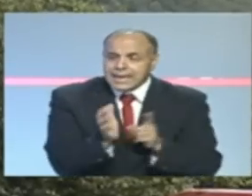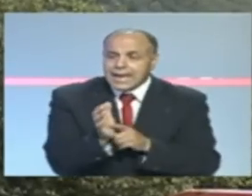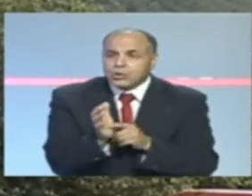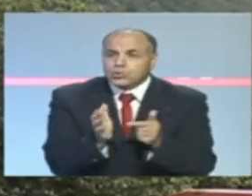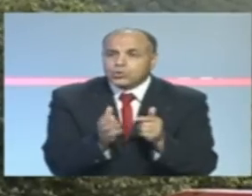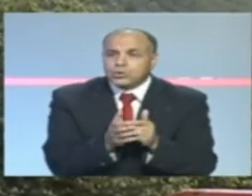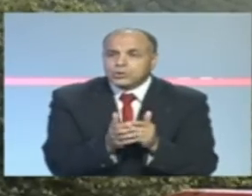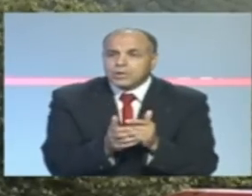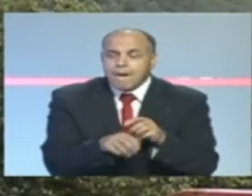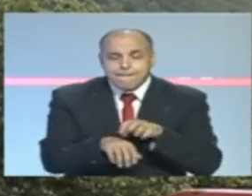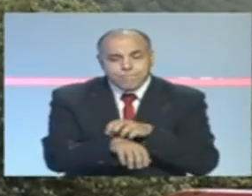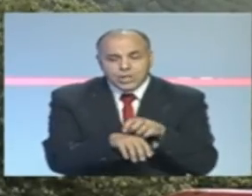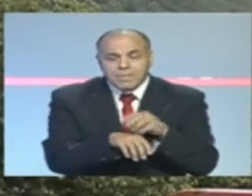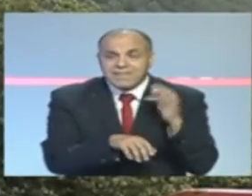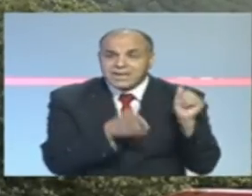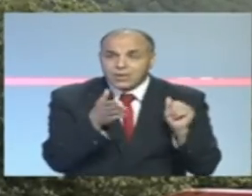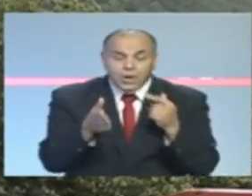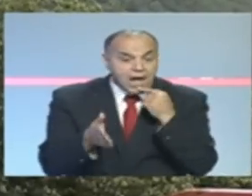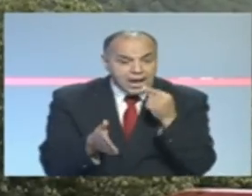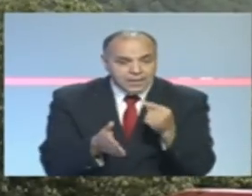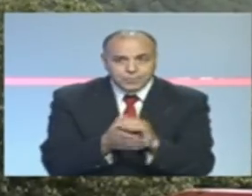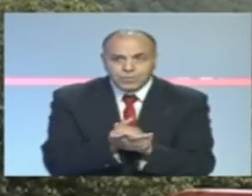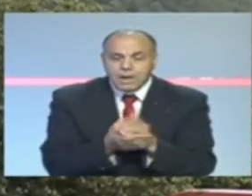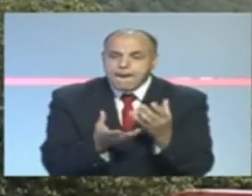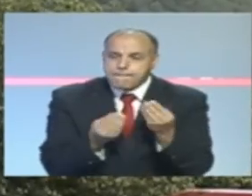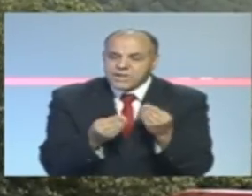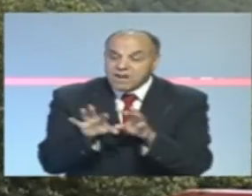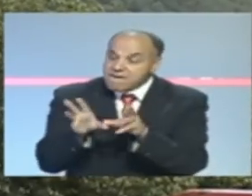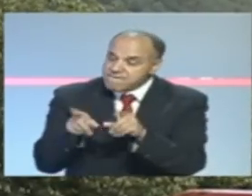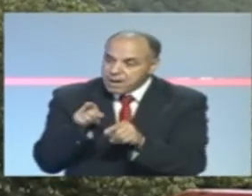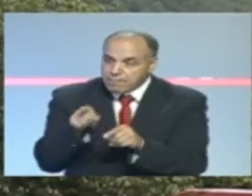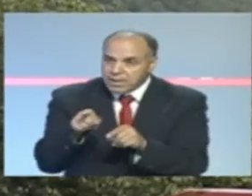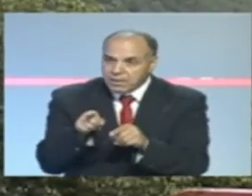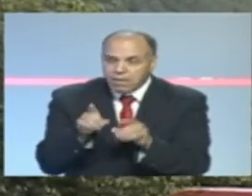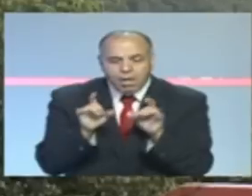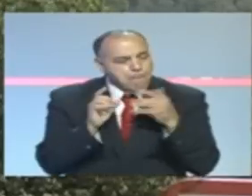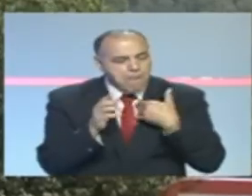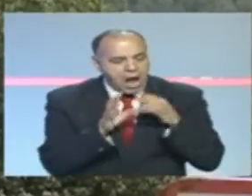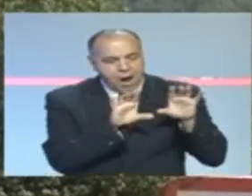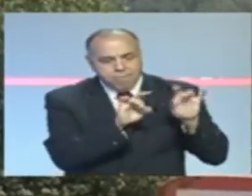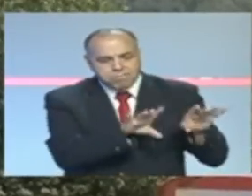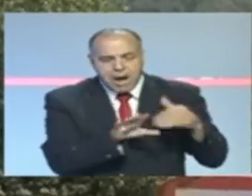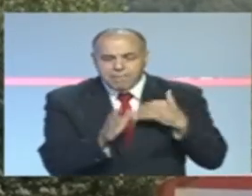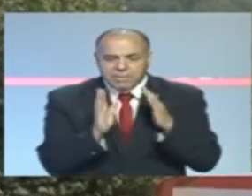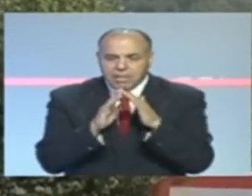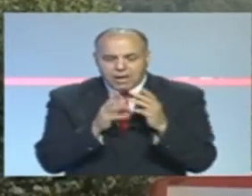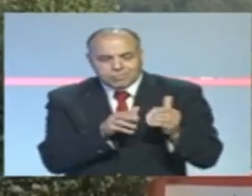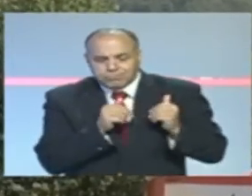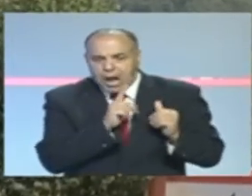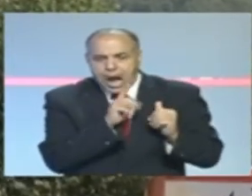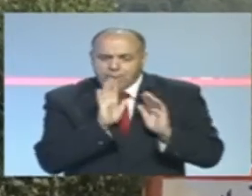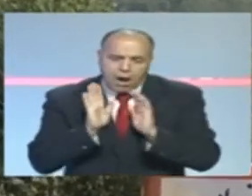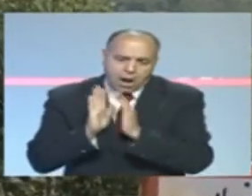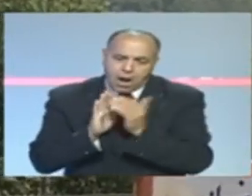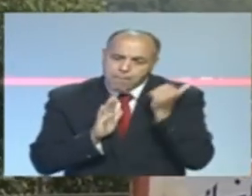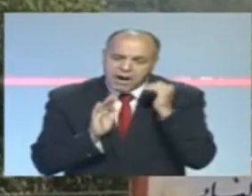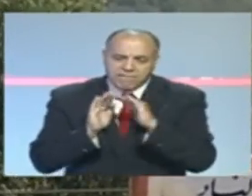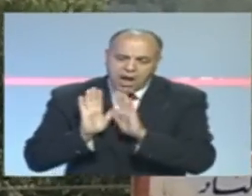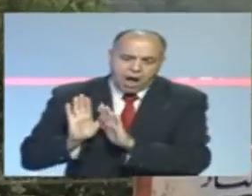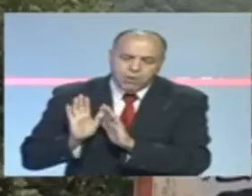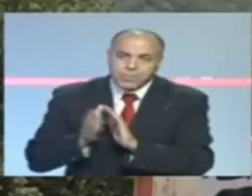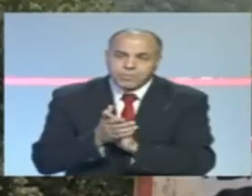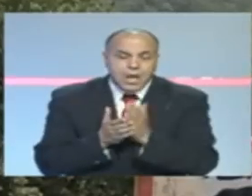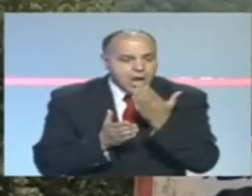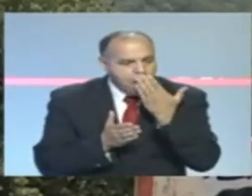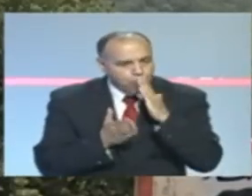المعتمد فرن انا انه اه عدد من العائلات رفضت الخروج من مساكنها ليله البارحه